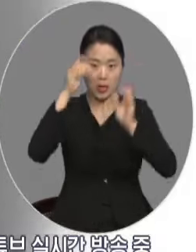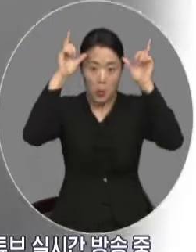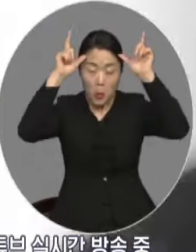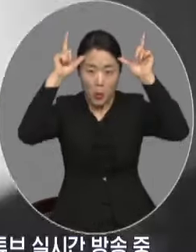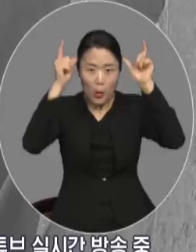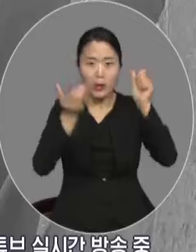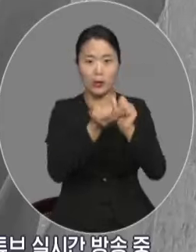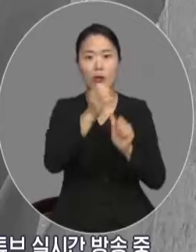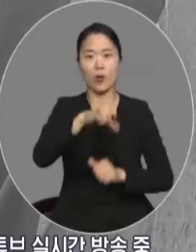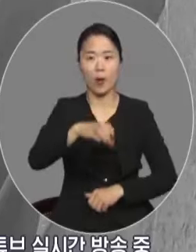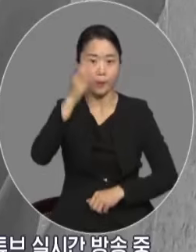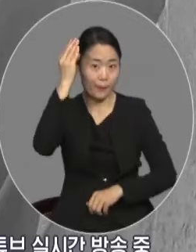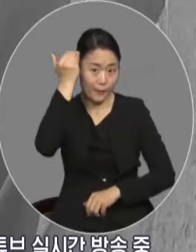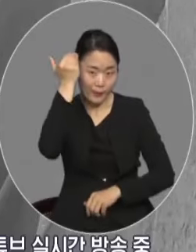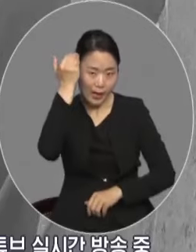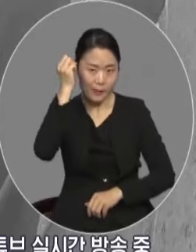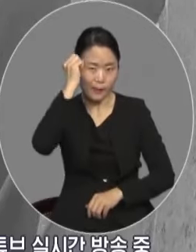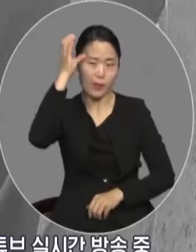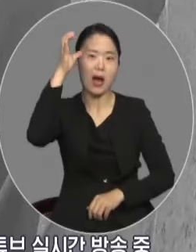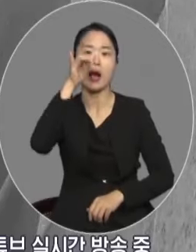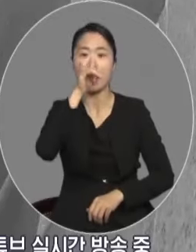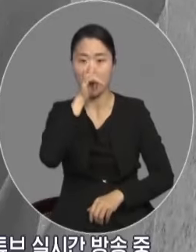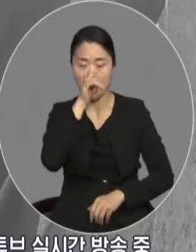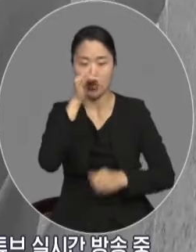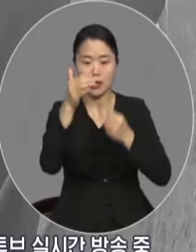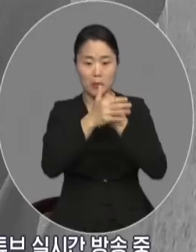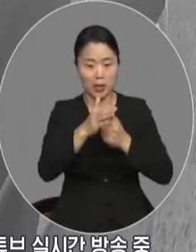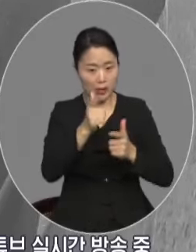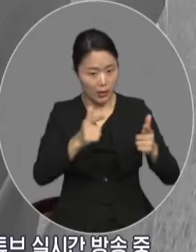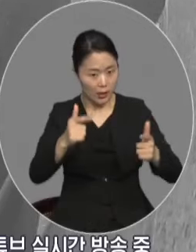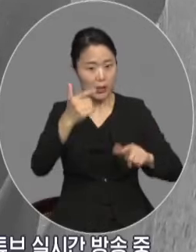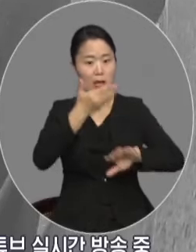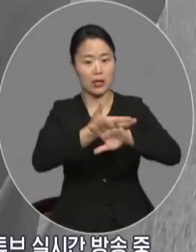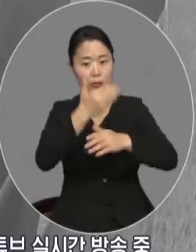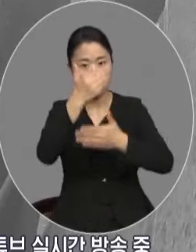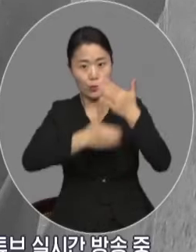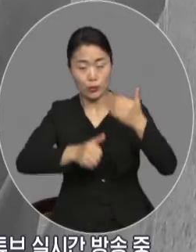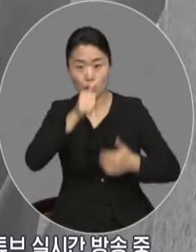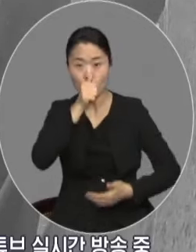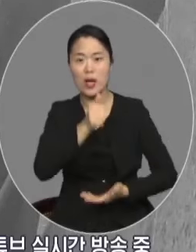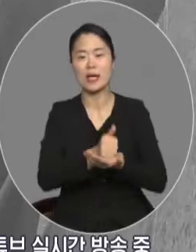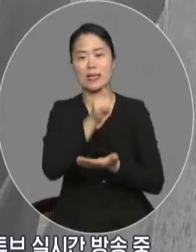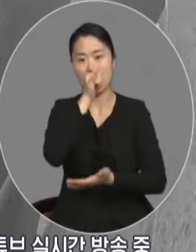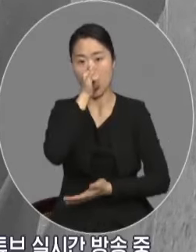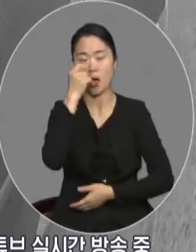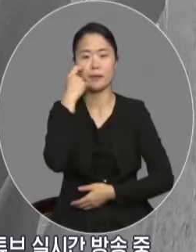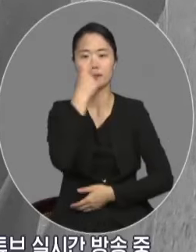지식이 있었던 걸로 보고 있으며 여죄를 조사하고 있습니다. UBC 뉴스 배대원입니다.